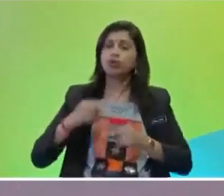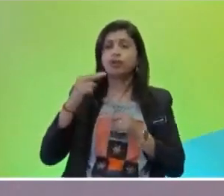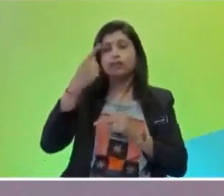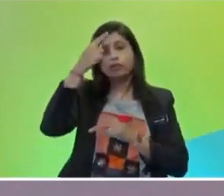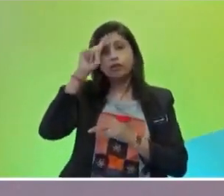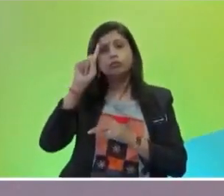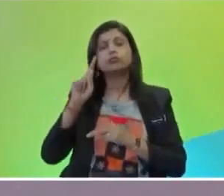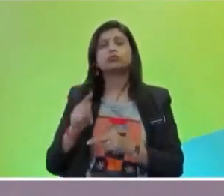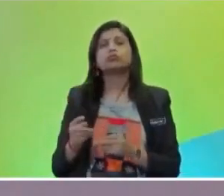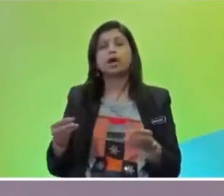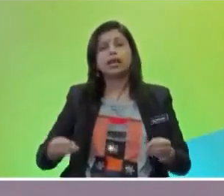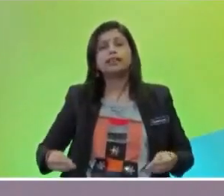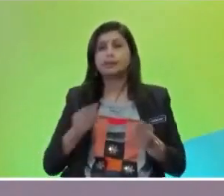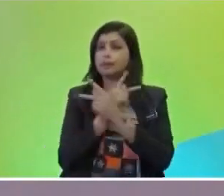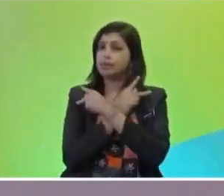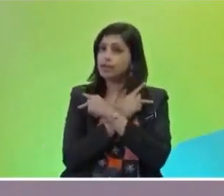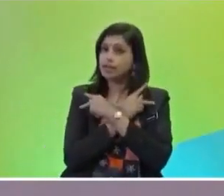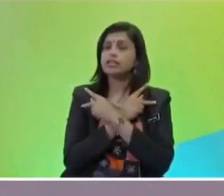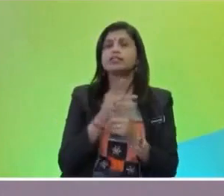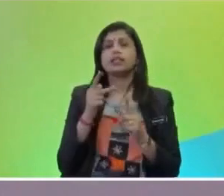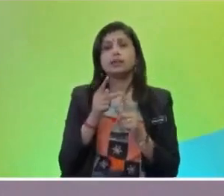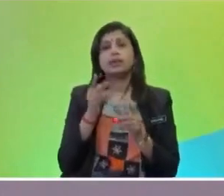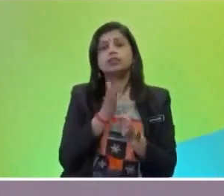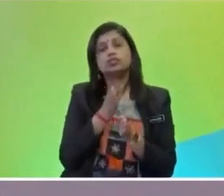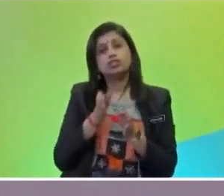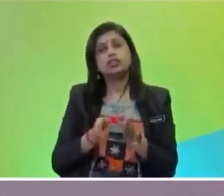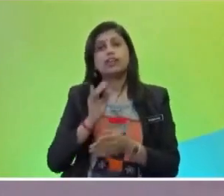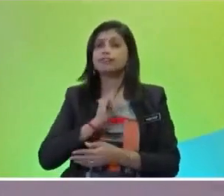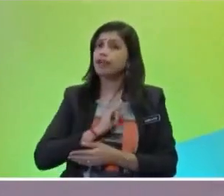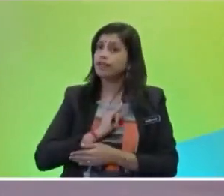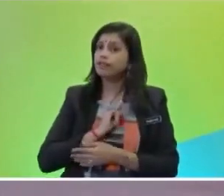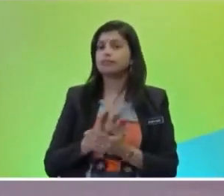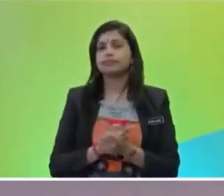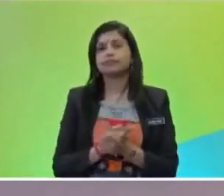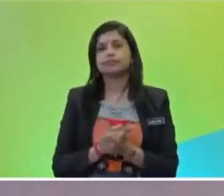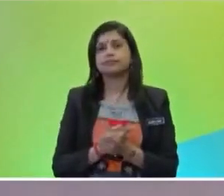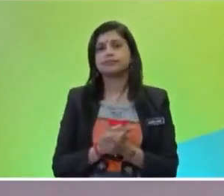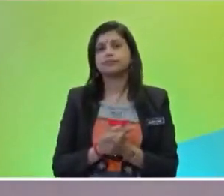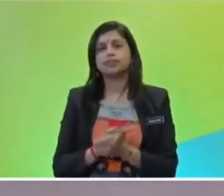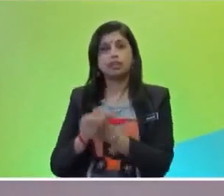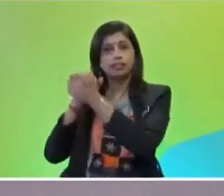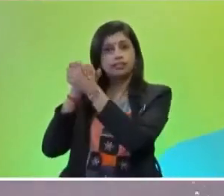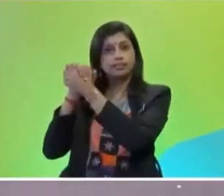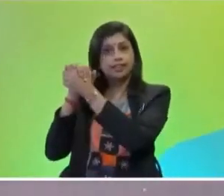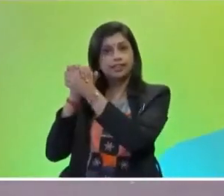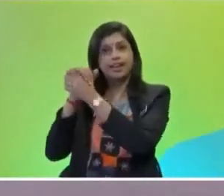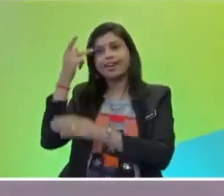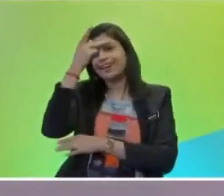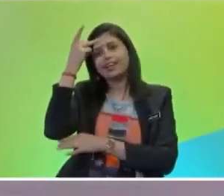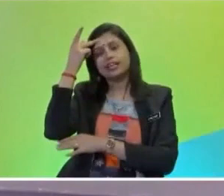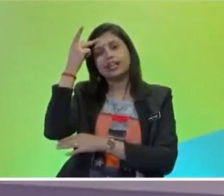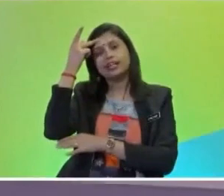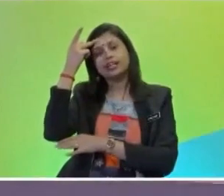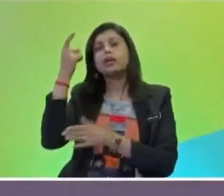penghargaan pertolongan jiran saya, Wong. Oh, baik Kak Pawi. Tahniah sebab menghargai kebaikan